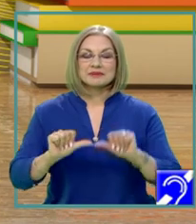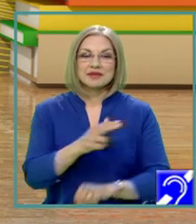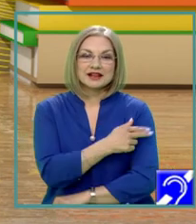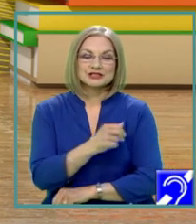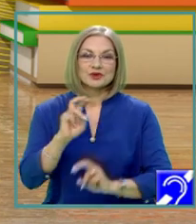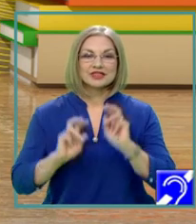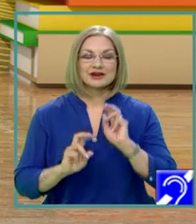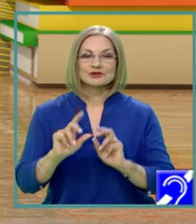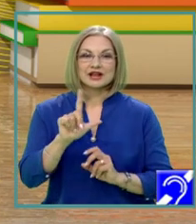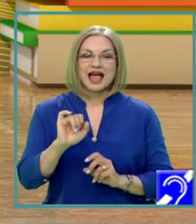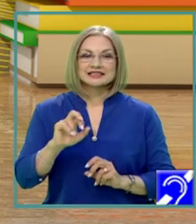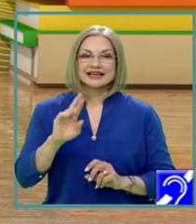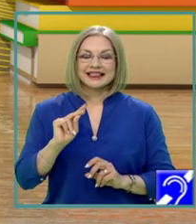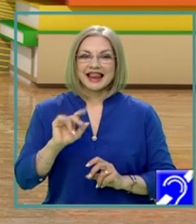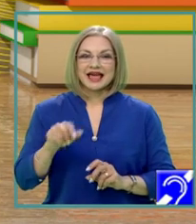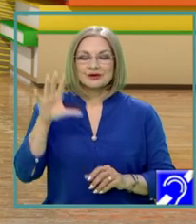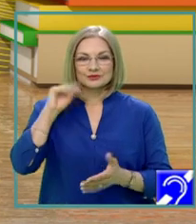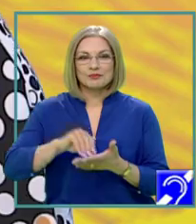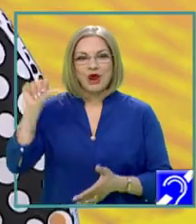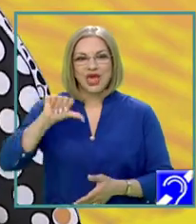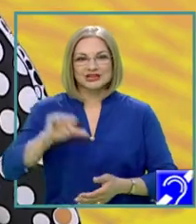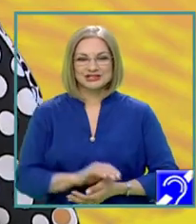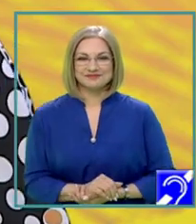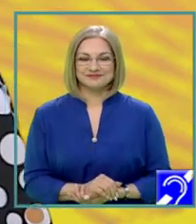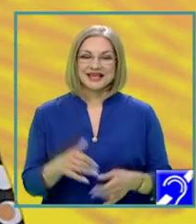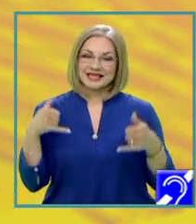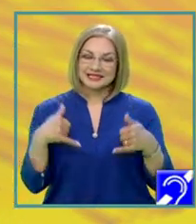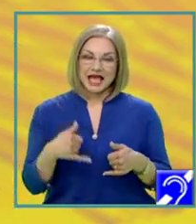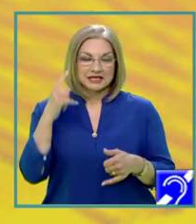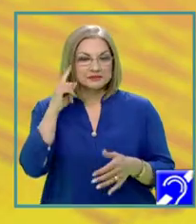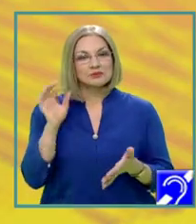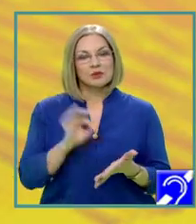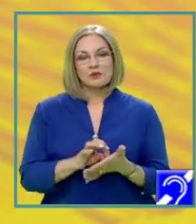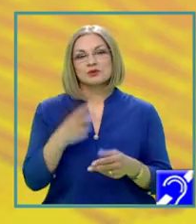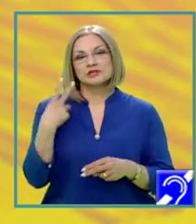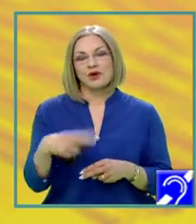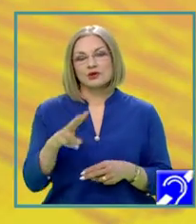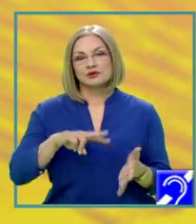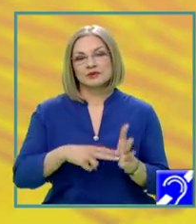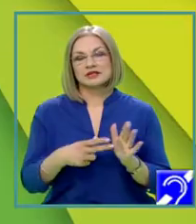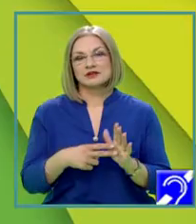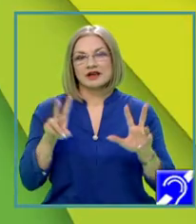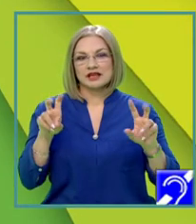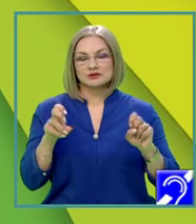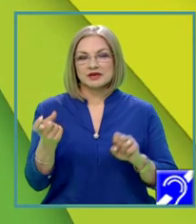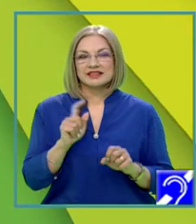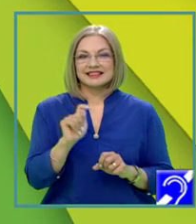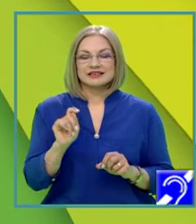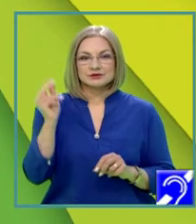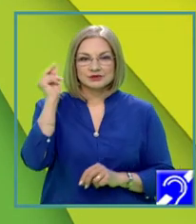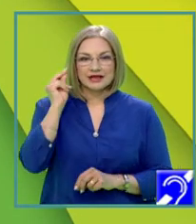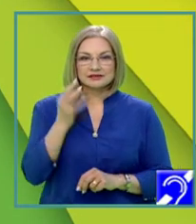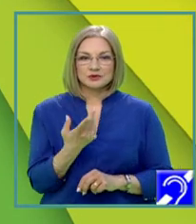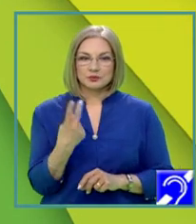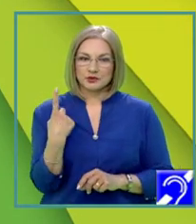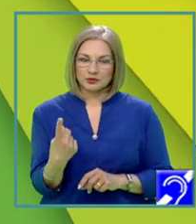lazar edeleanu din Municipiul Ploiești pentru astăzi vă propun să continuăm rezolvarea subiectelor din destul de antrenament numărul